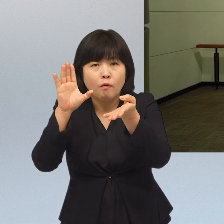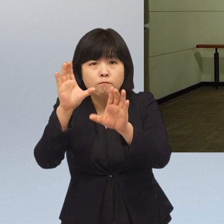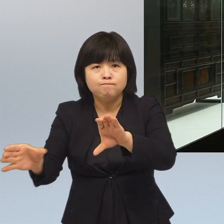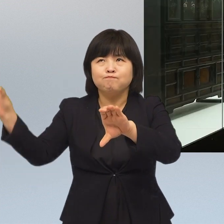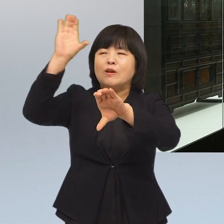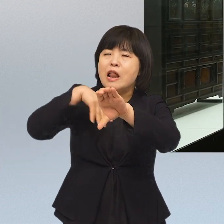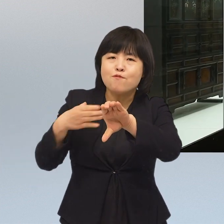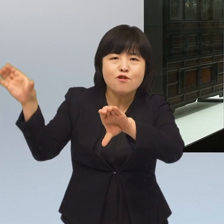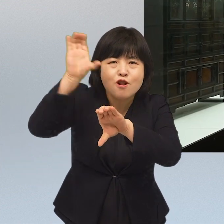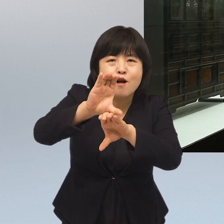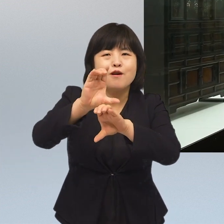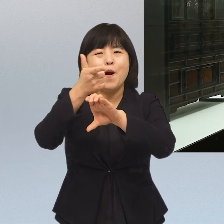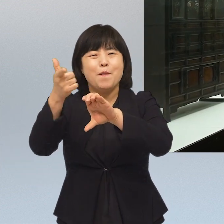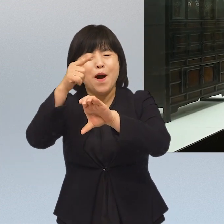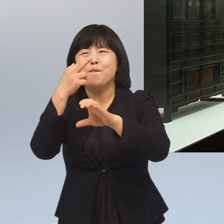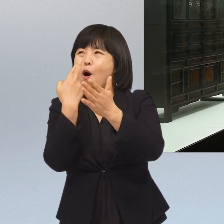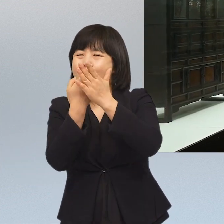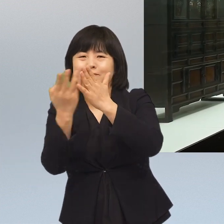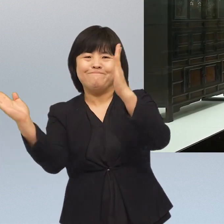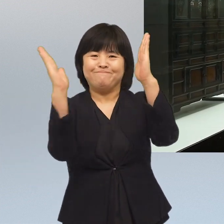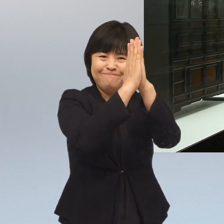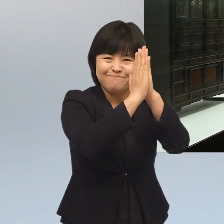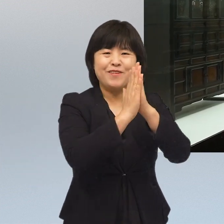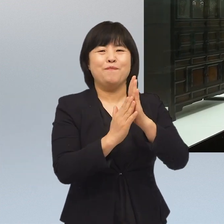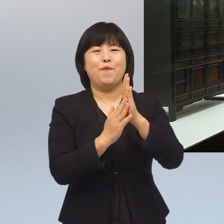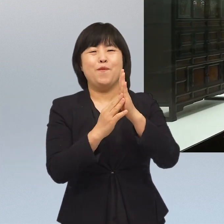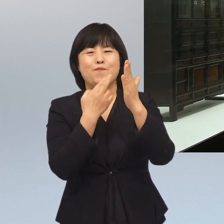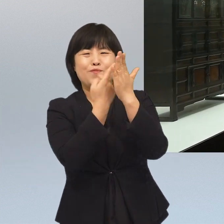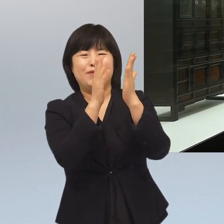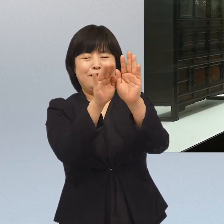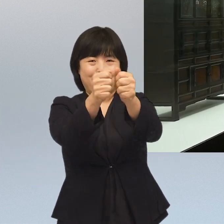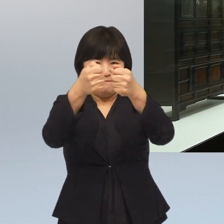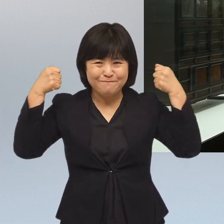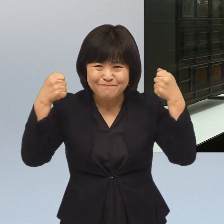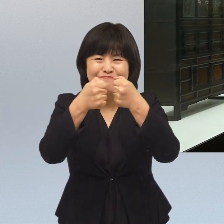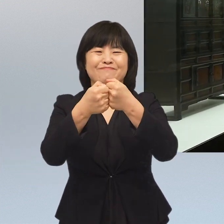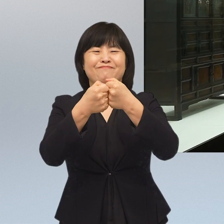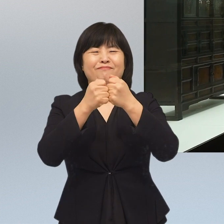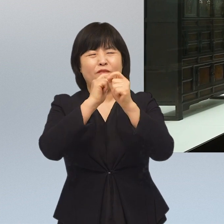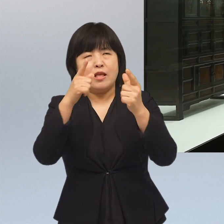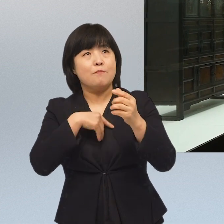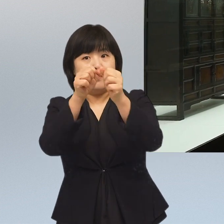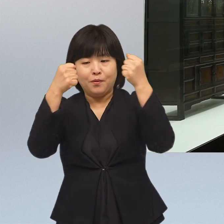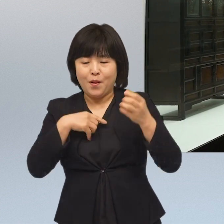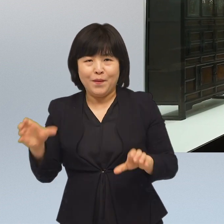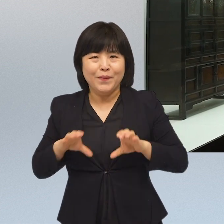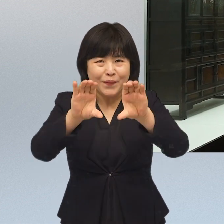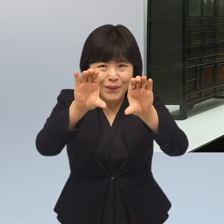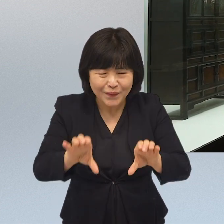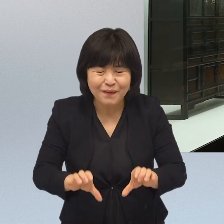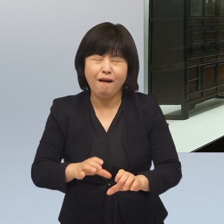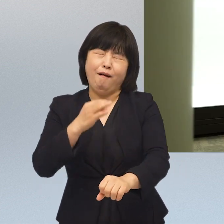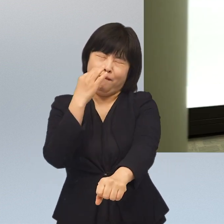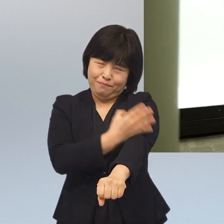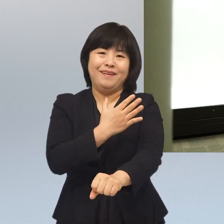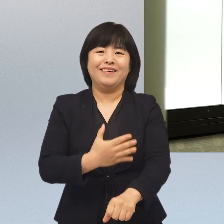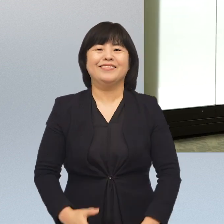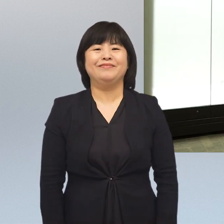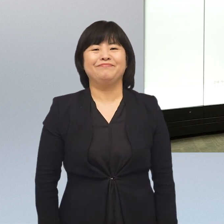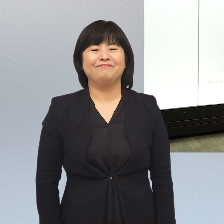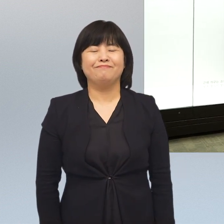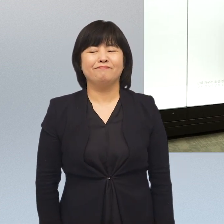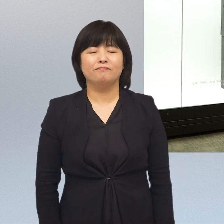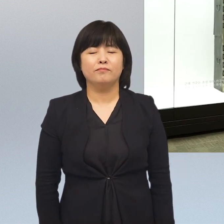안으로 들어가고 수입 거울이나 유리가 부착된 문은 활짝 열려서 옷이나 이불을 넣고 꺼내기